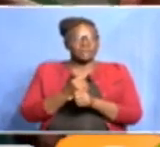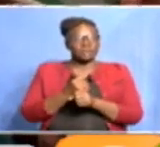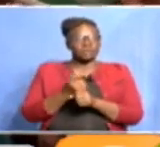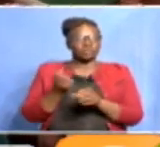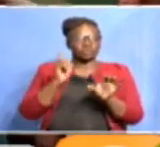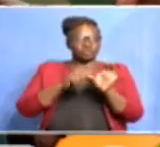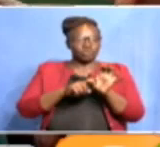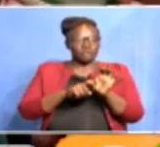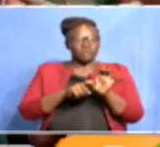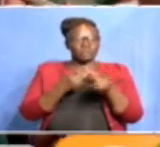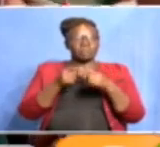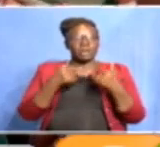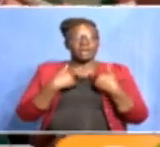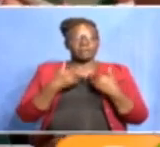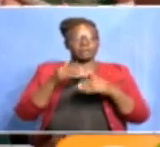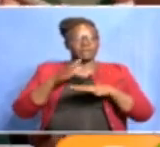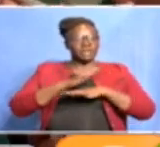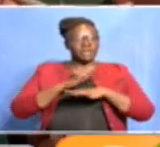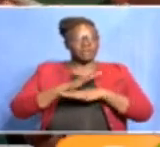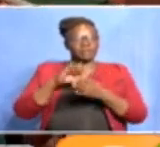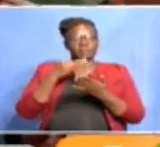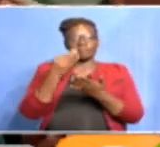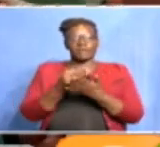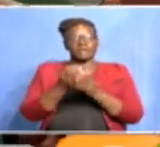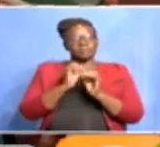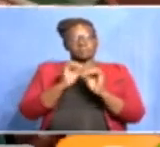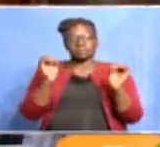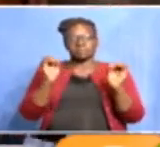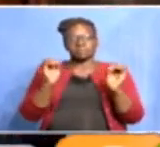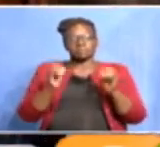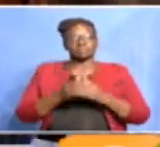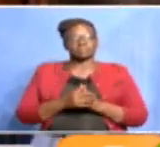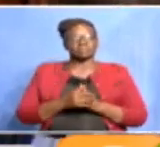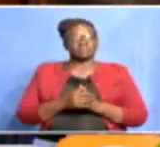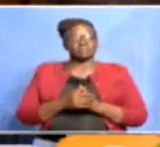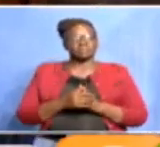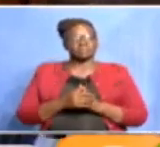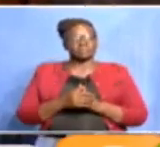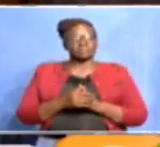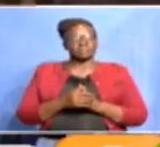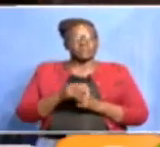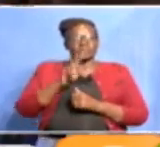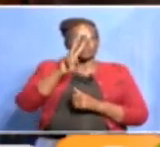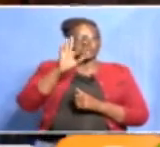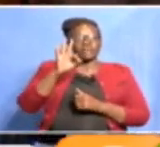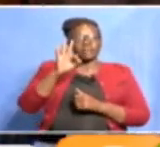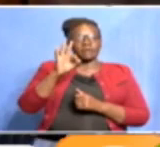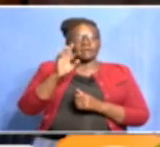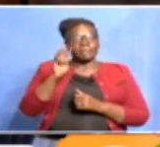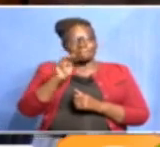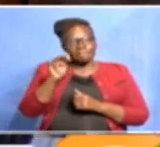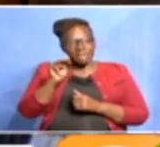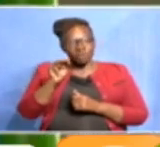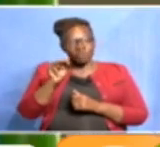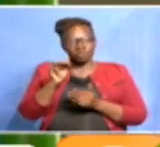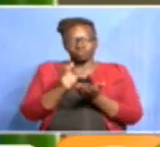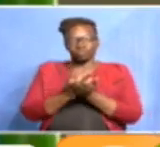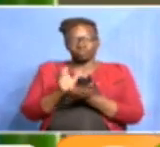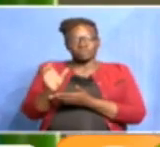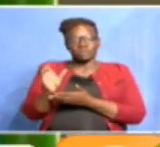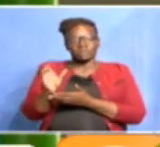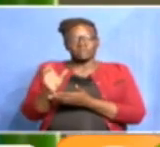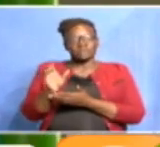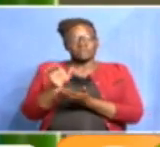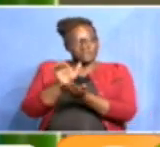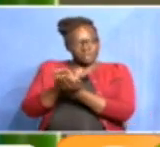was no adequate financing of our facilities. 23 million was set aside. 23 million. Money was set